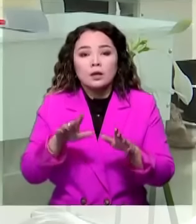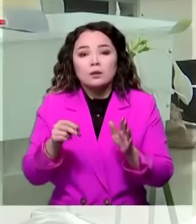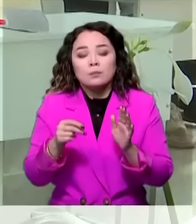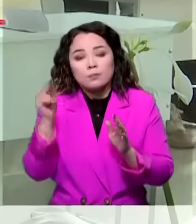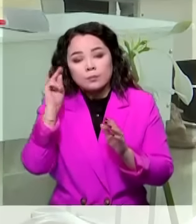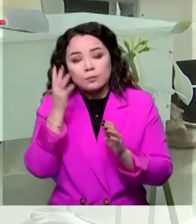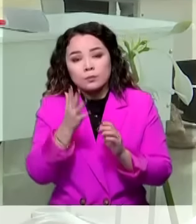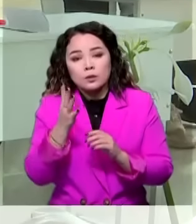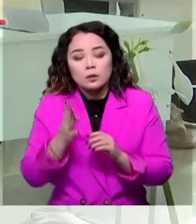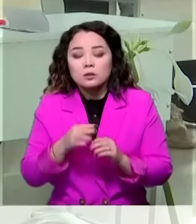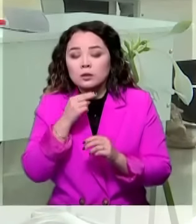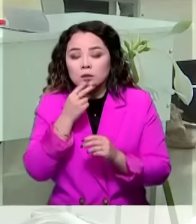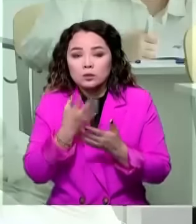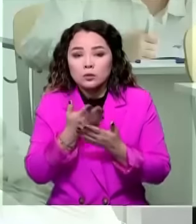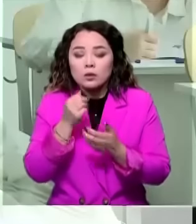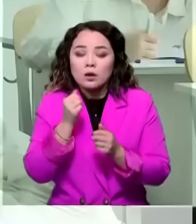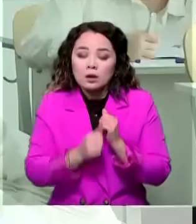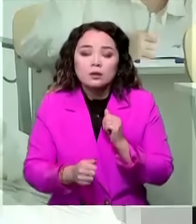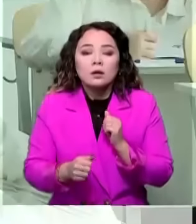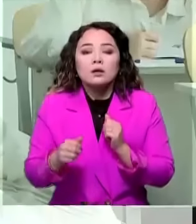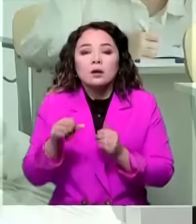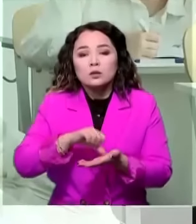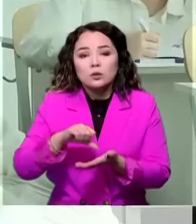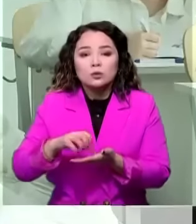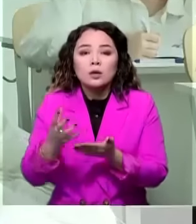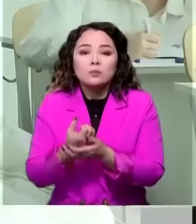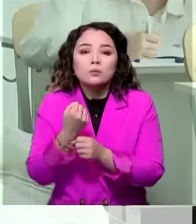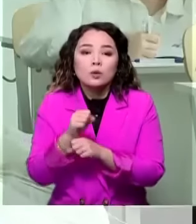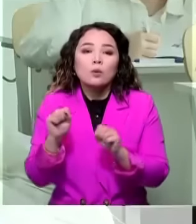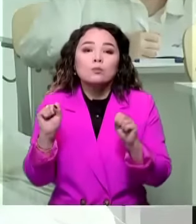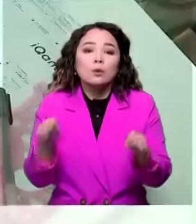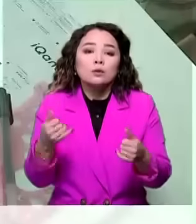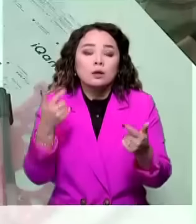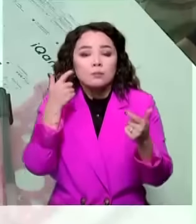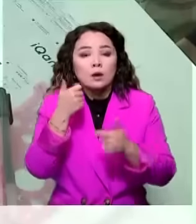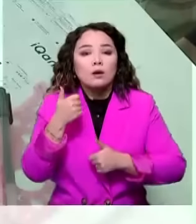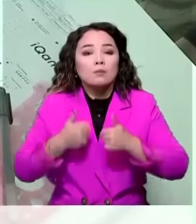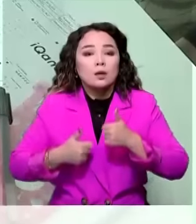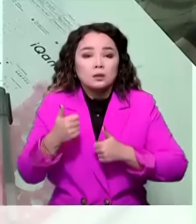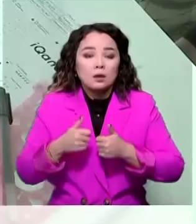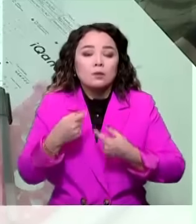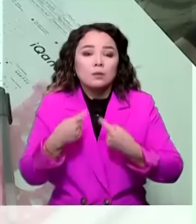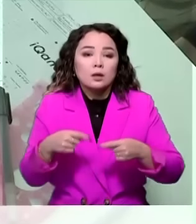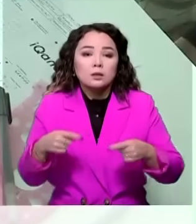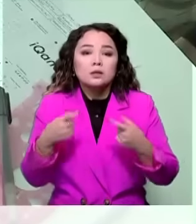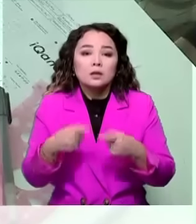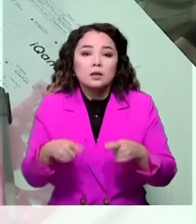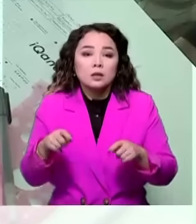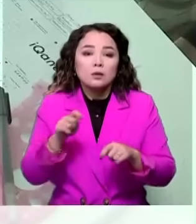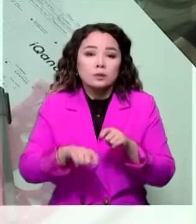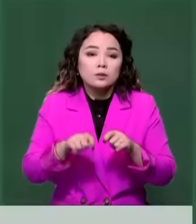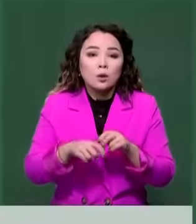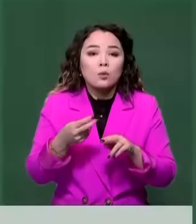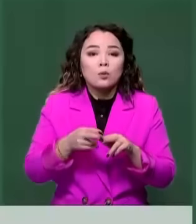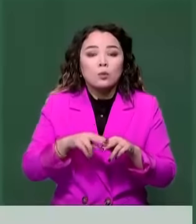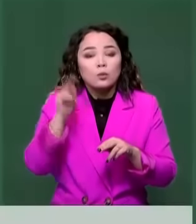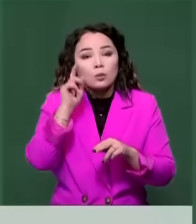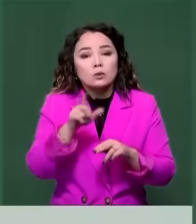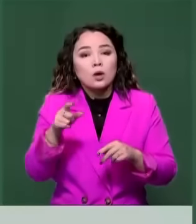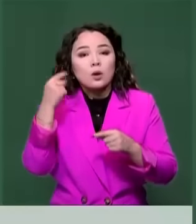бағалары ескерілмейді. Кез келген қатысушыға жеңіске жетуге мүмкіндік бар. Әрі білім бәсекесінің басқа тестілеуден айырмашылығы мұнда